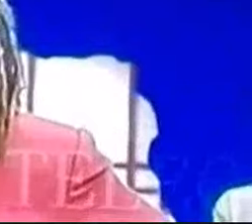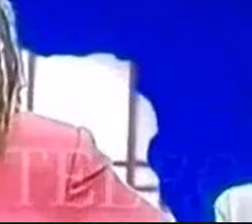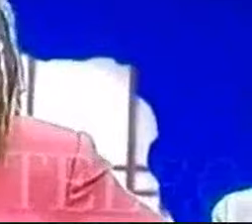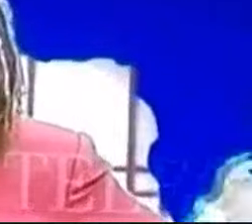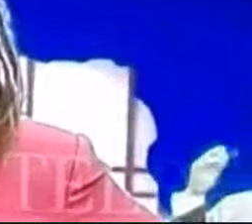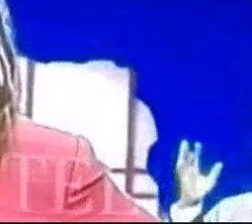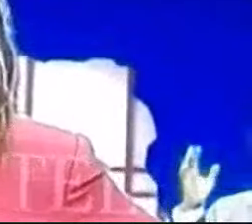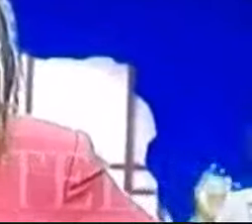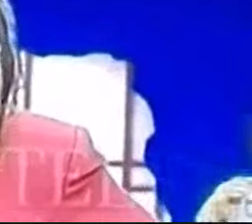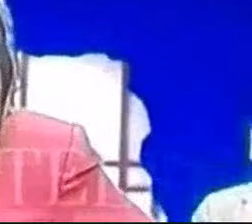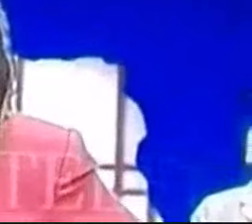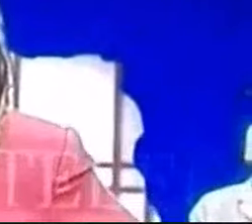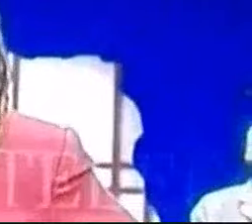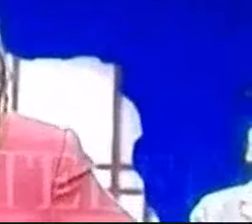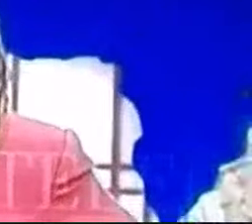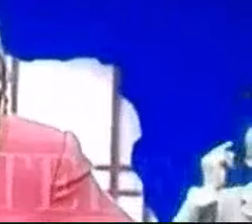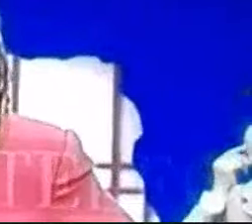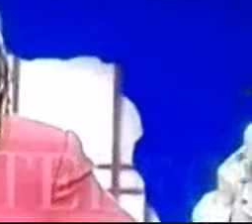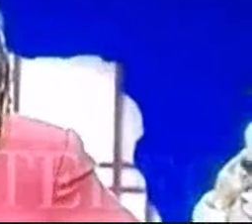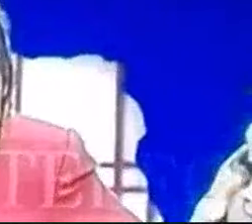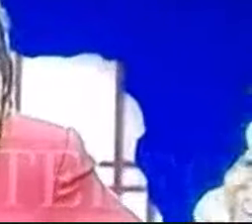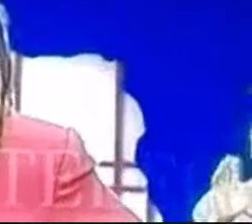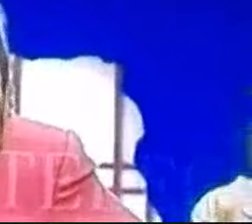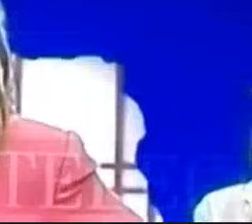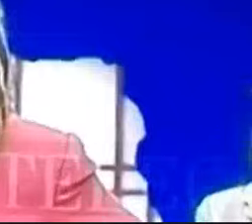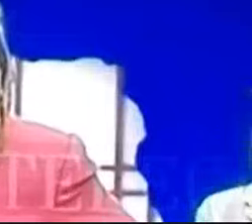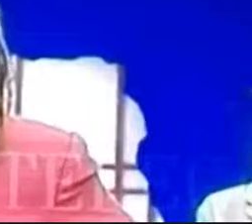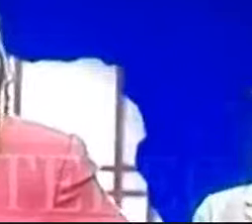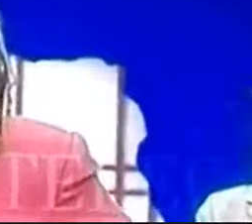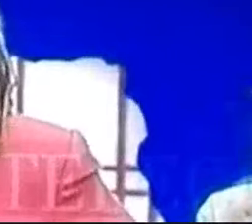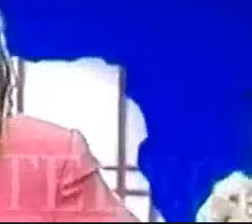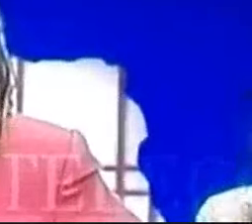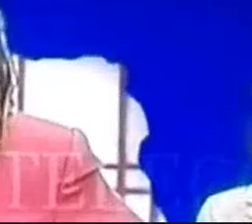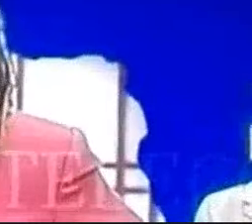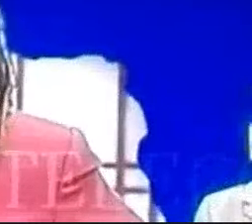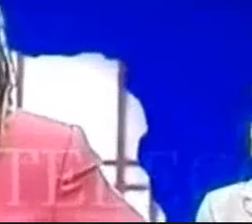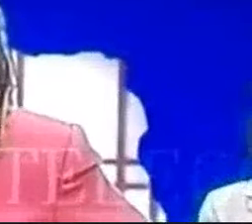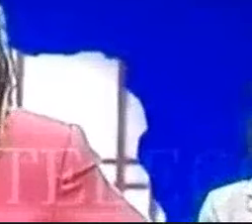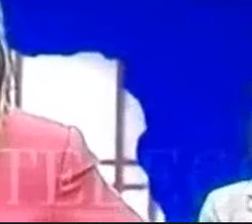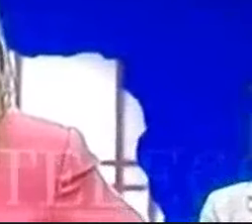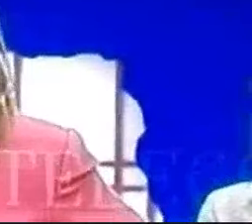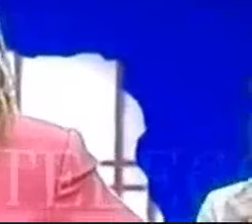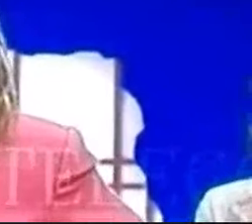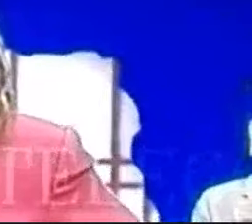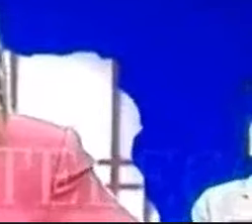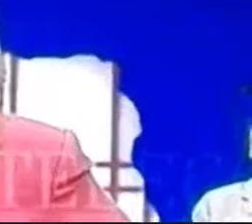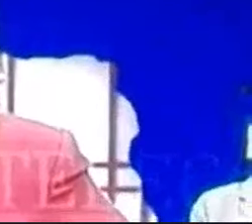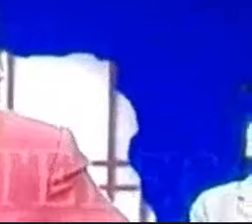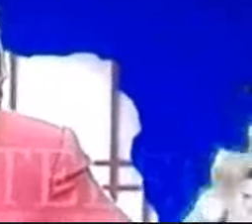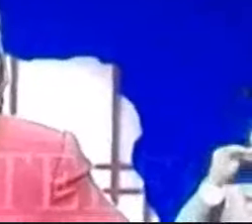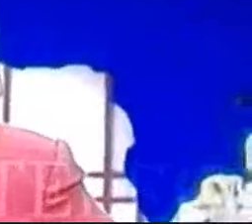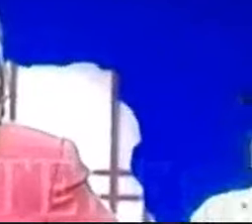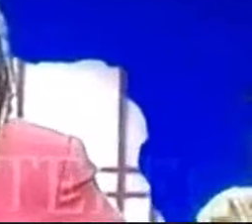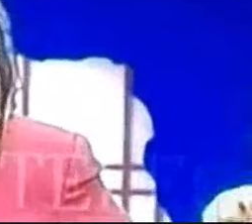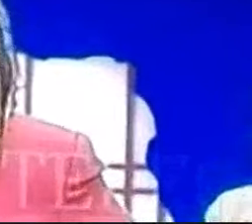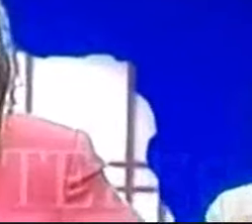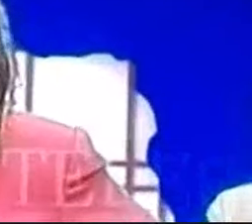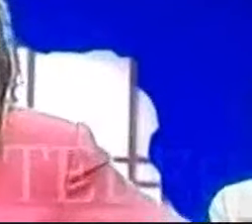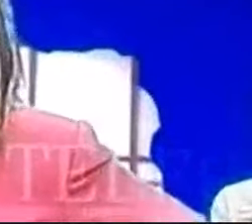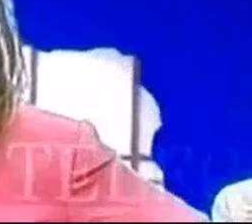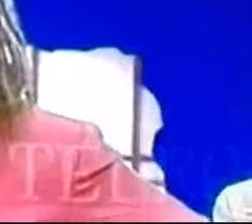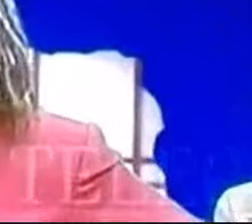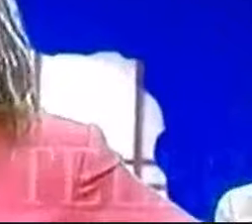soutien réel dans l'accomplissement de ses missions sans calcul politicien ni arrière-pensée géopolitique. Fin